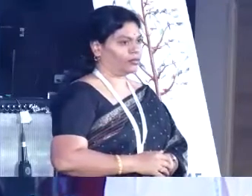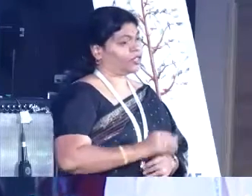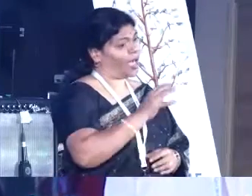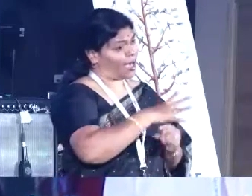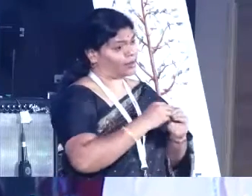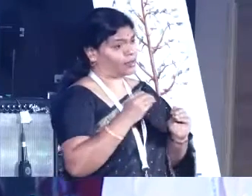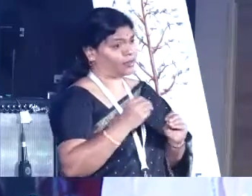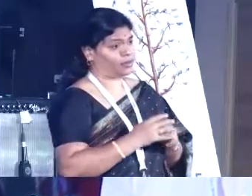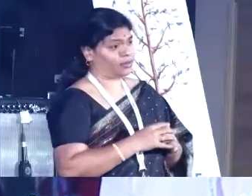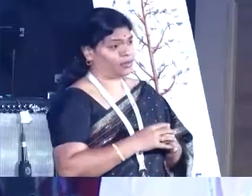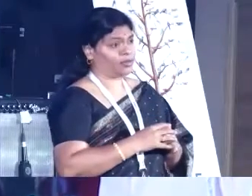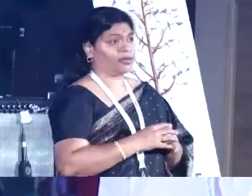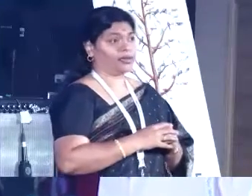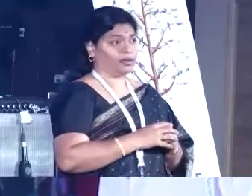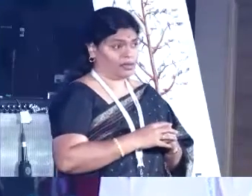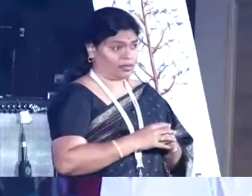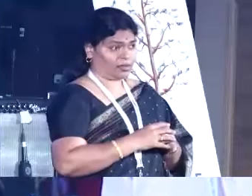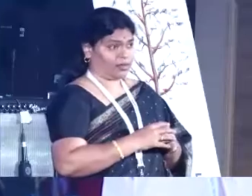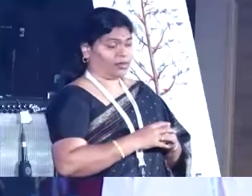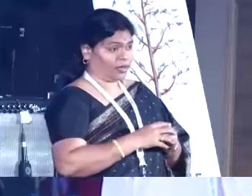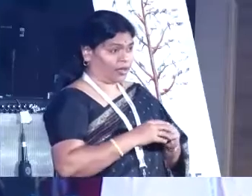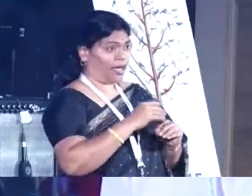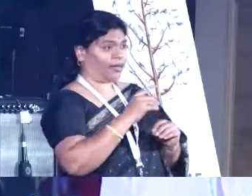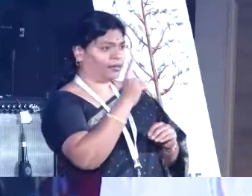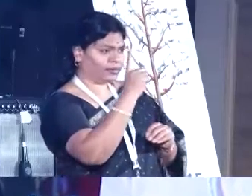और मेरा गोल्डन बुक ऑफ वर्ल्ड रिकॉर्ड है